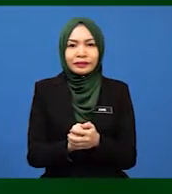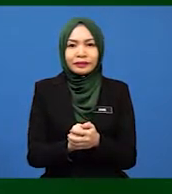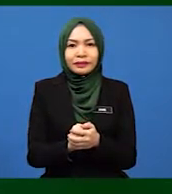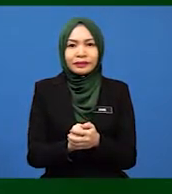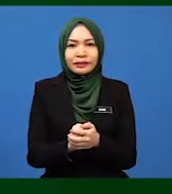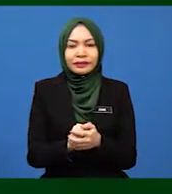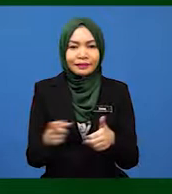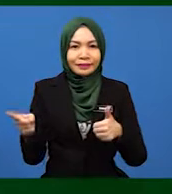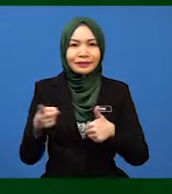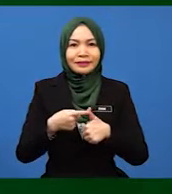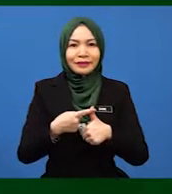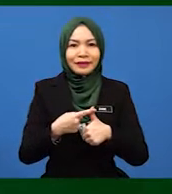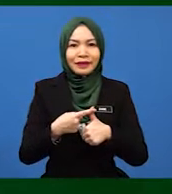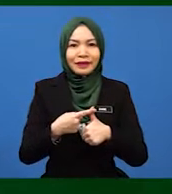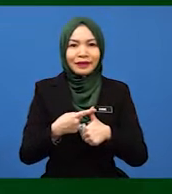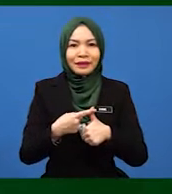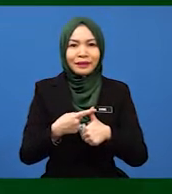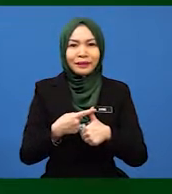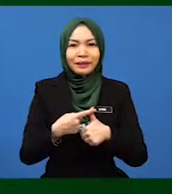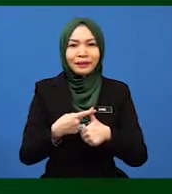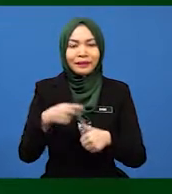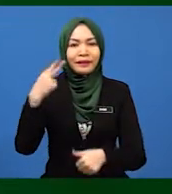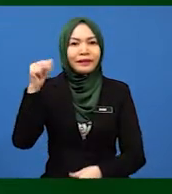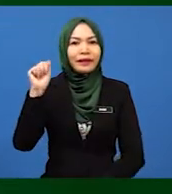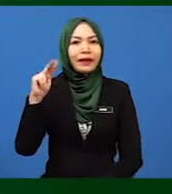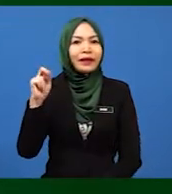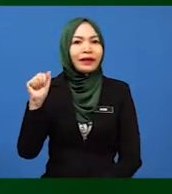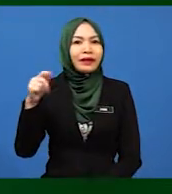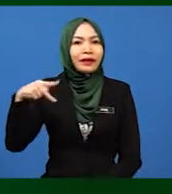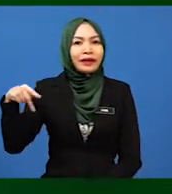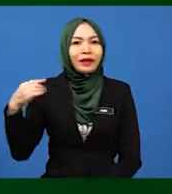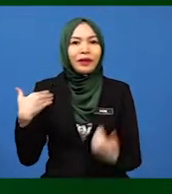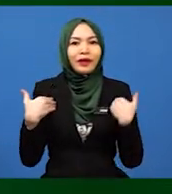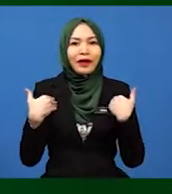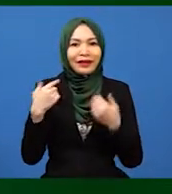Ayat pertama, Hana pun ada di sini.